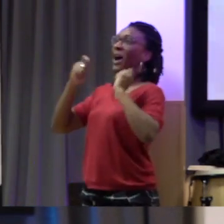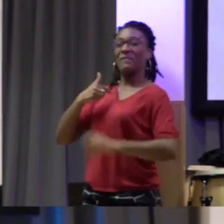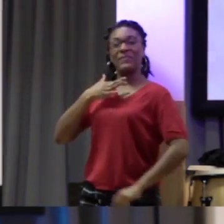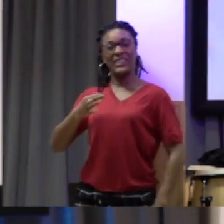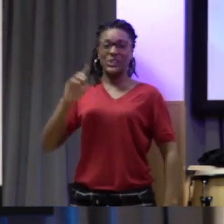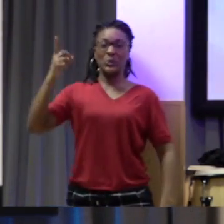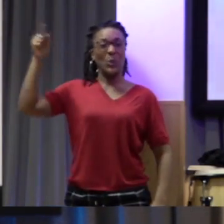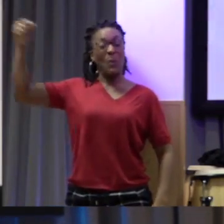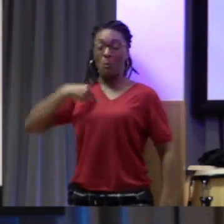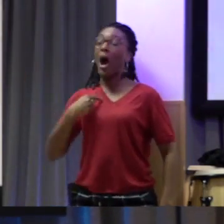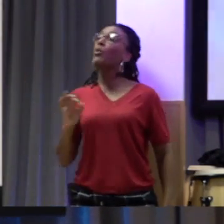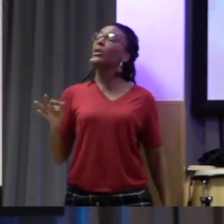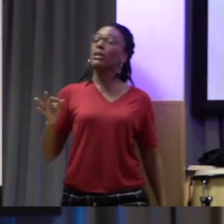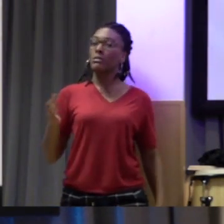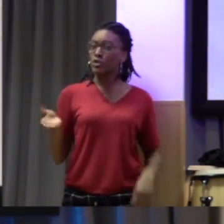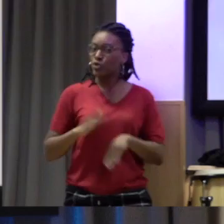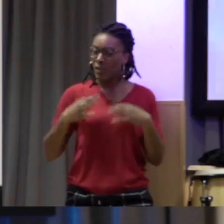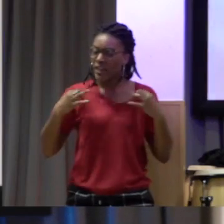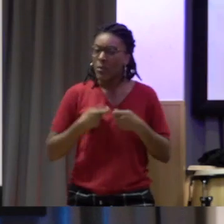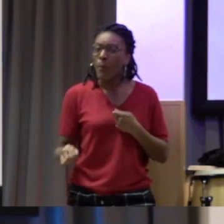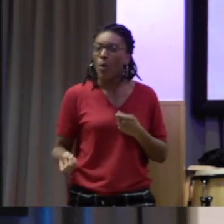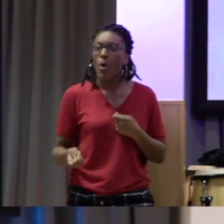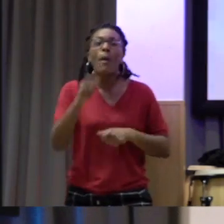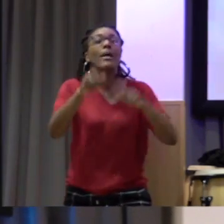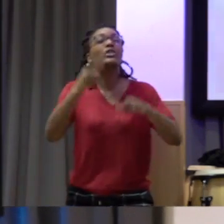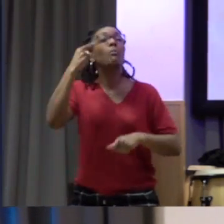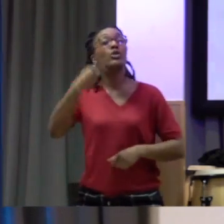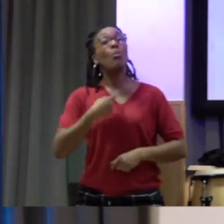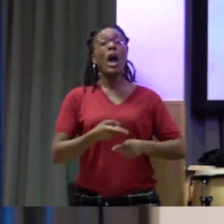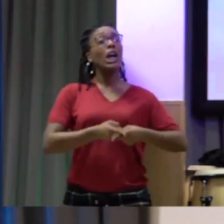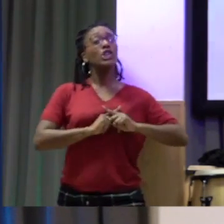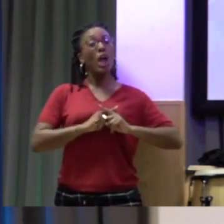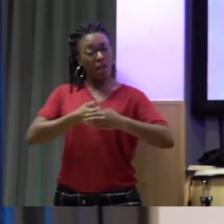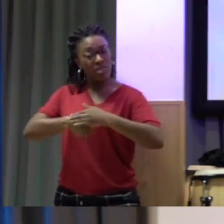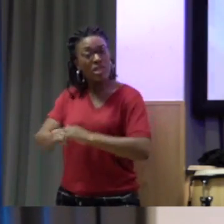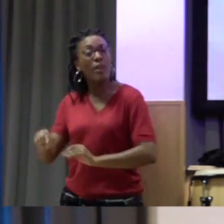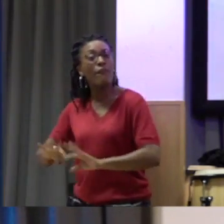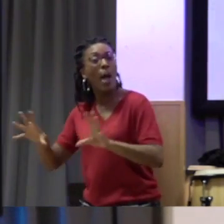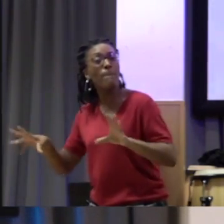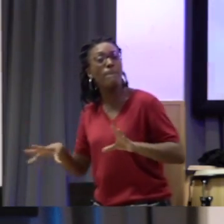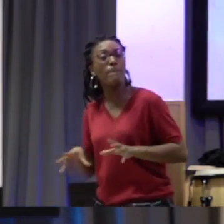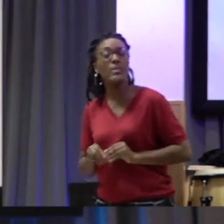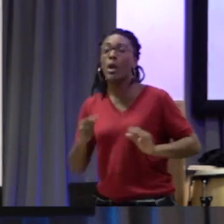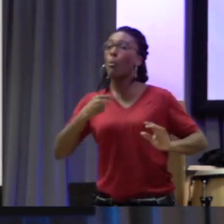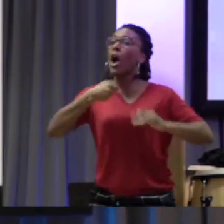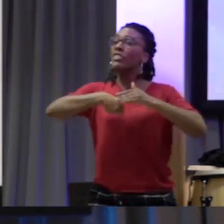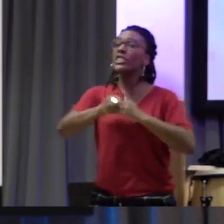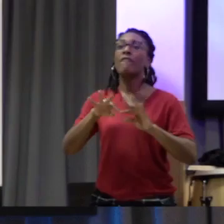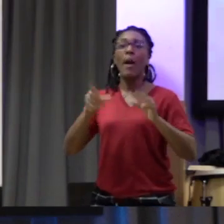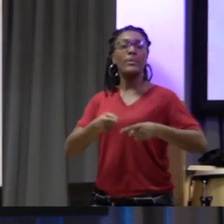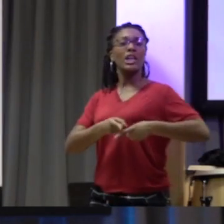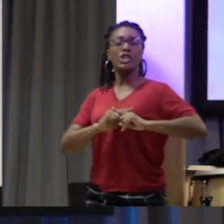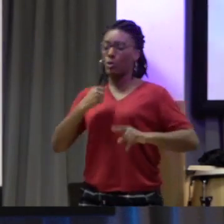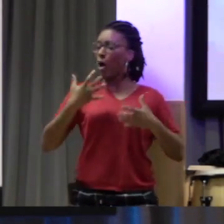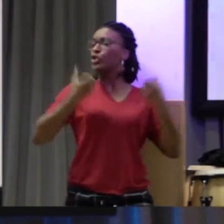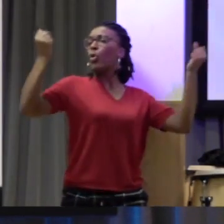rien. Parce qu'il y en a d'autres qui disent, je suis né dans une famille chrétienne, et ils pensent que parce qu'ils sont nés dans une famille chrétienne, alors ils ont le